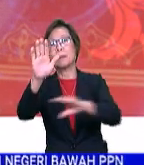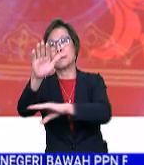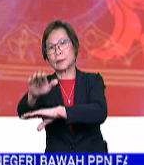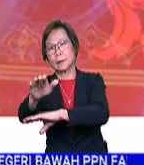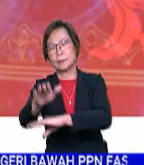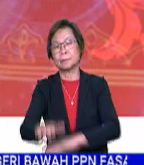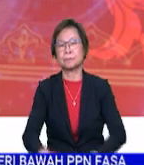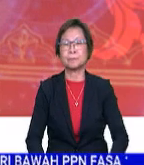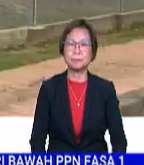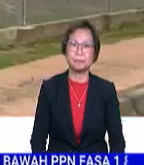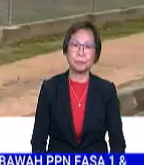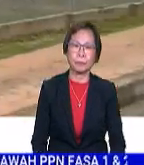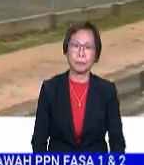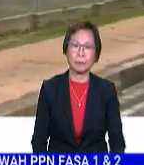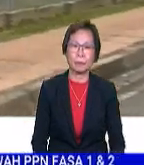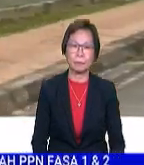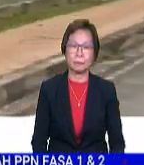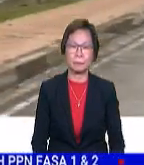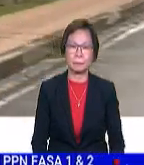petang.